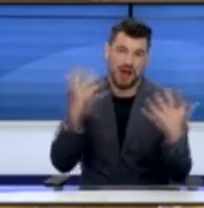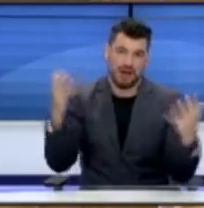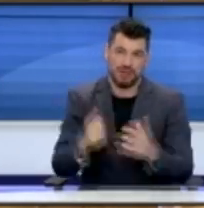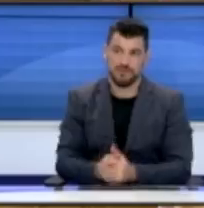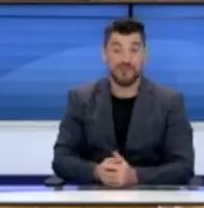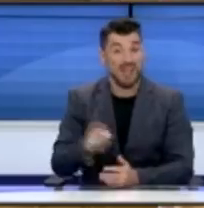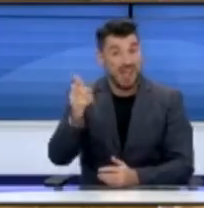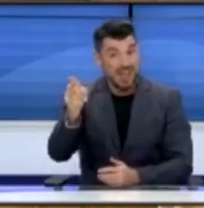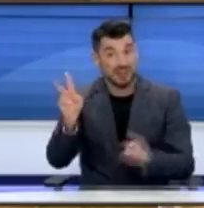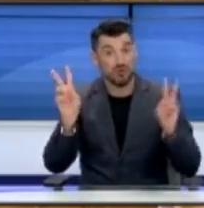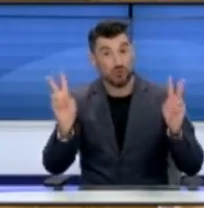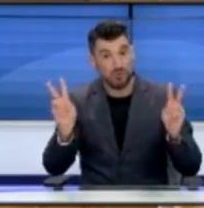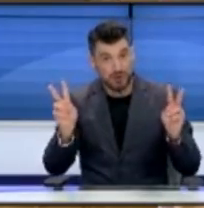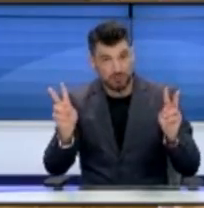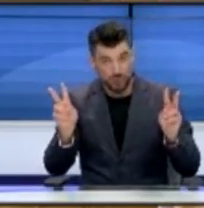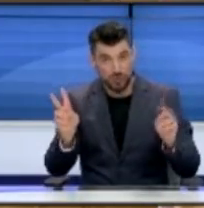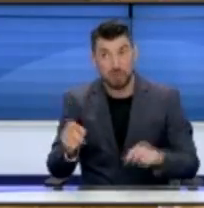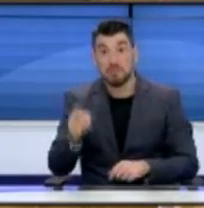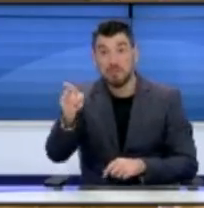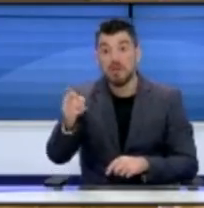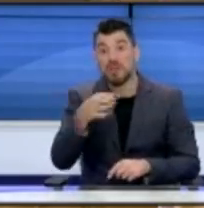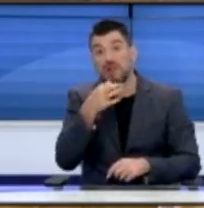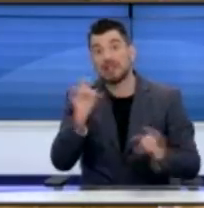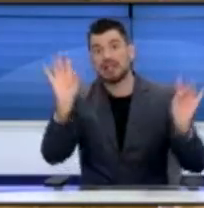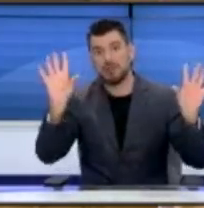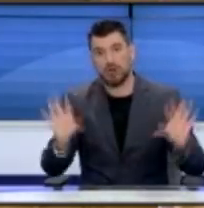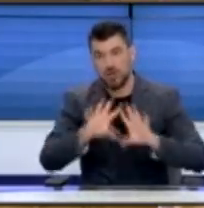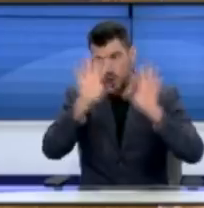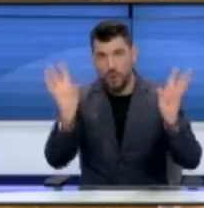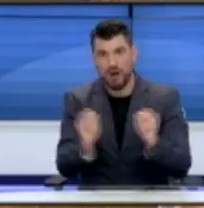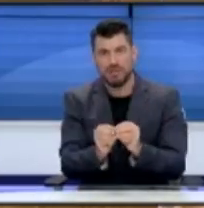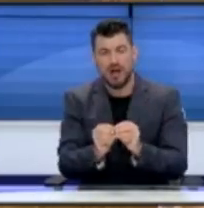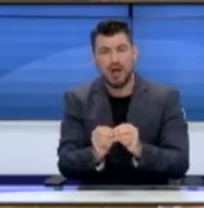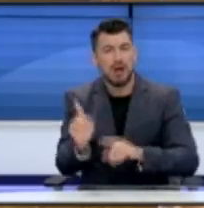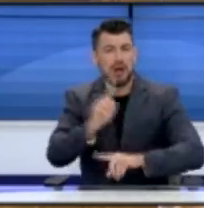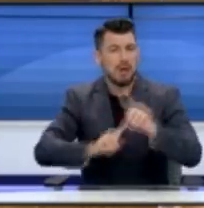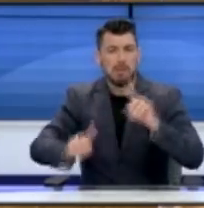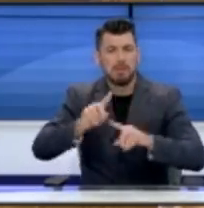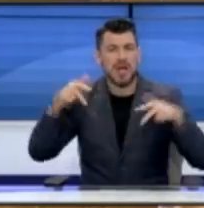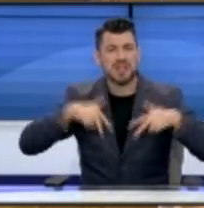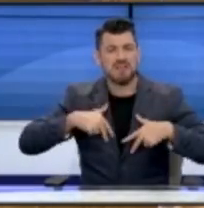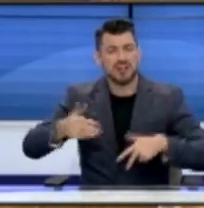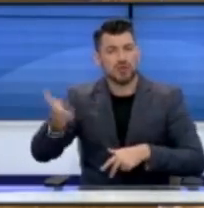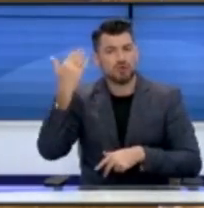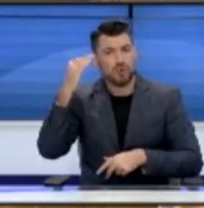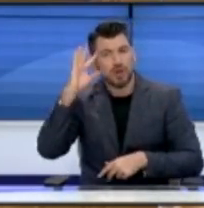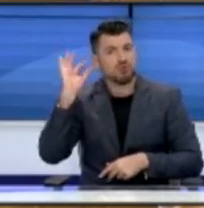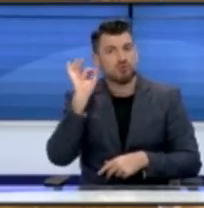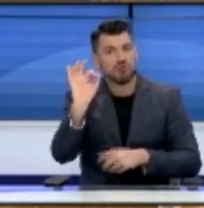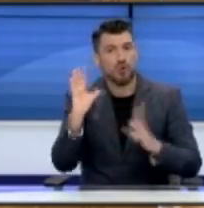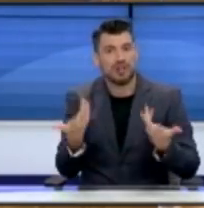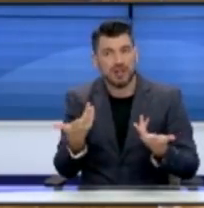Κινάλ, του πάλε ποτέ ΠΑΣΟΚ, δεν έχετε τίποτα να πείτε γι' αυτό. Ποια κυβέρνηση είχε ως πολιτικό στόχο την